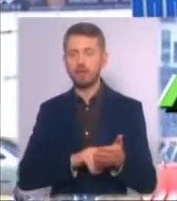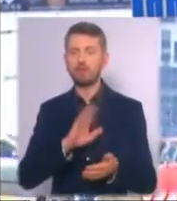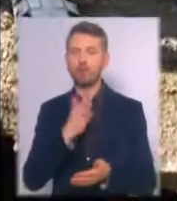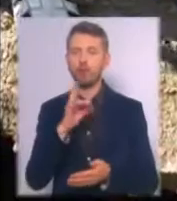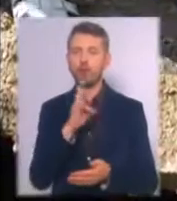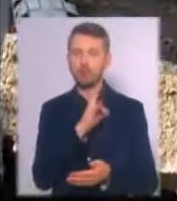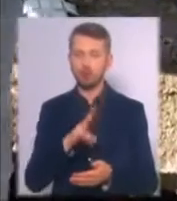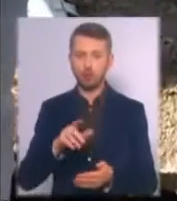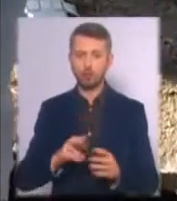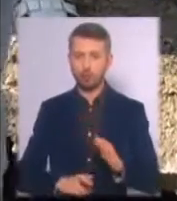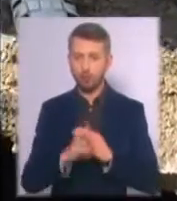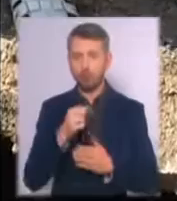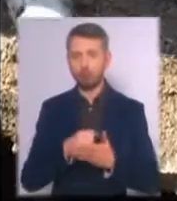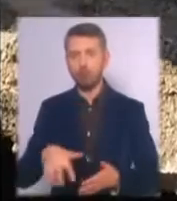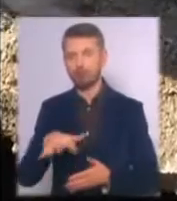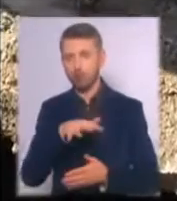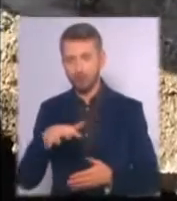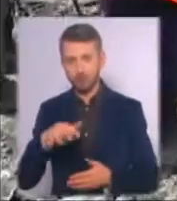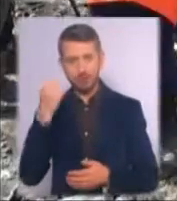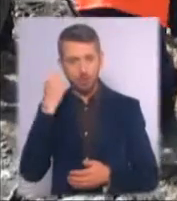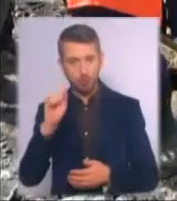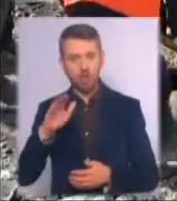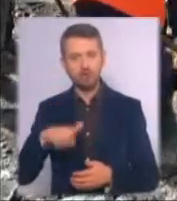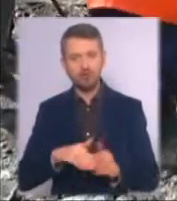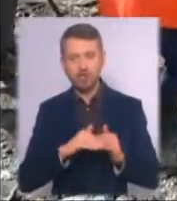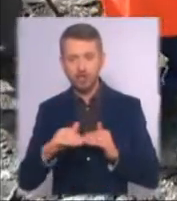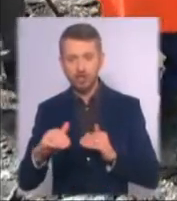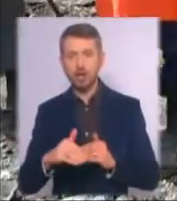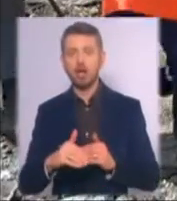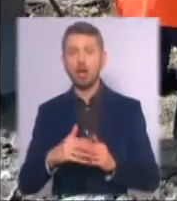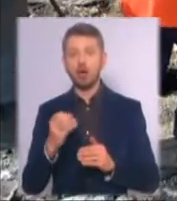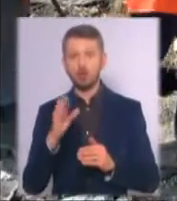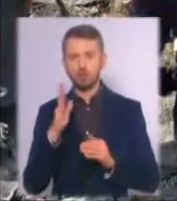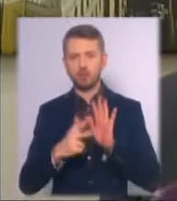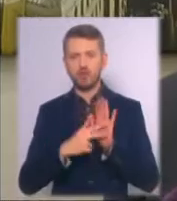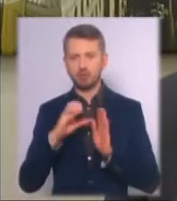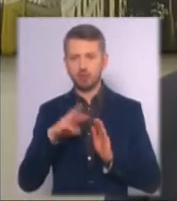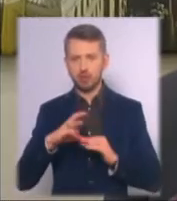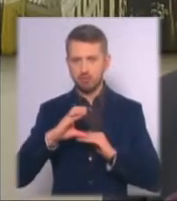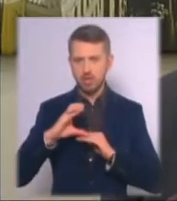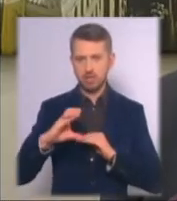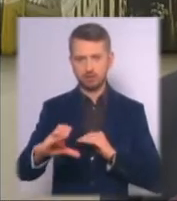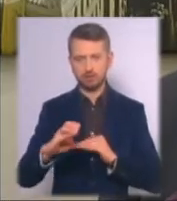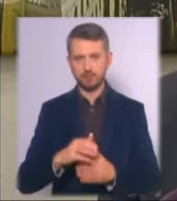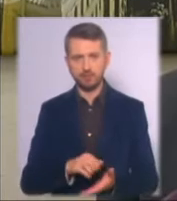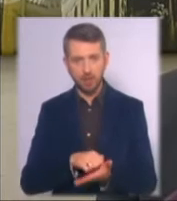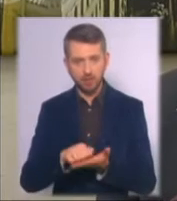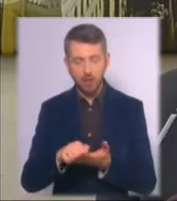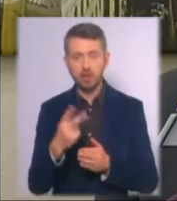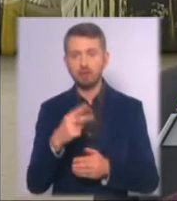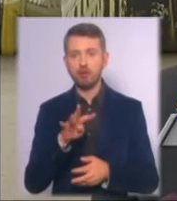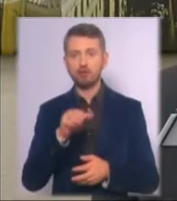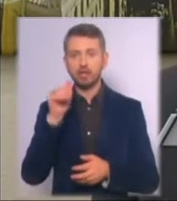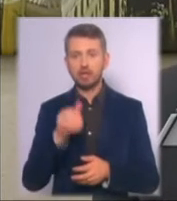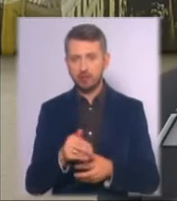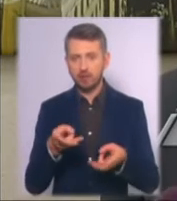до площі Перемоги. Це нижній шар. Зверху буде ще 8 сантиметрів асфальтобетону. 24 тисячі залишилось виконати в